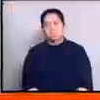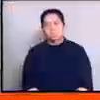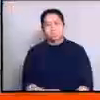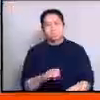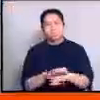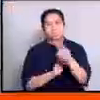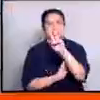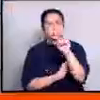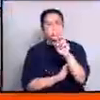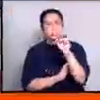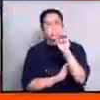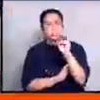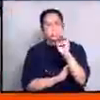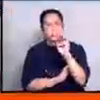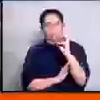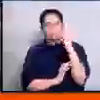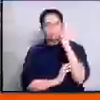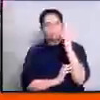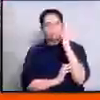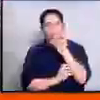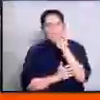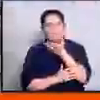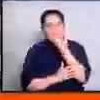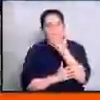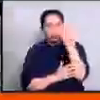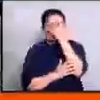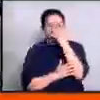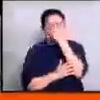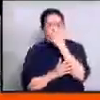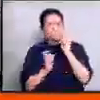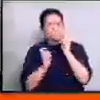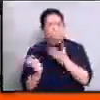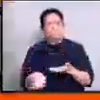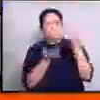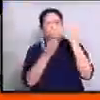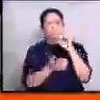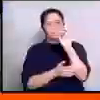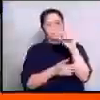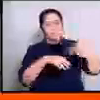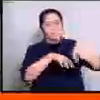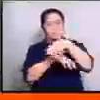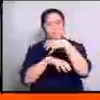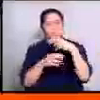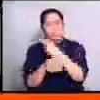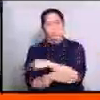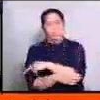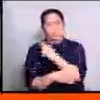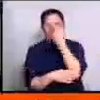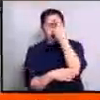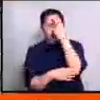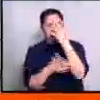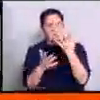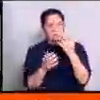Umabot sa 260 ang nakaranas ng pagsusuka at pagkahilo na agad itinakbo sa 8 kalapit na ospital. Hinala ng